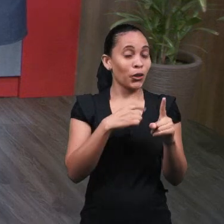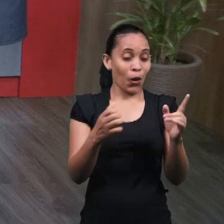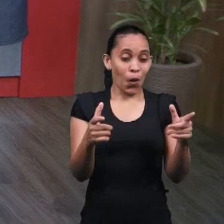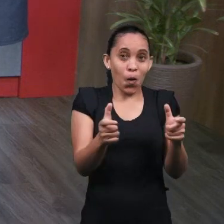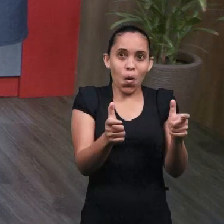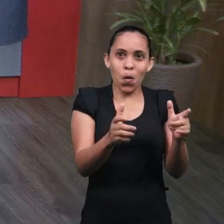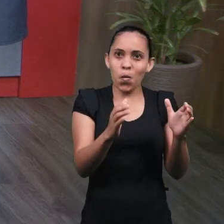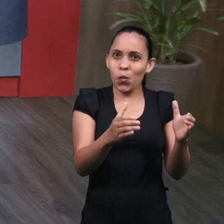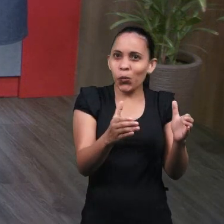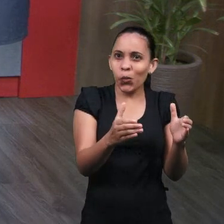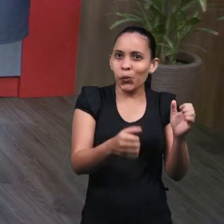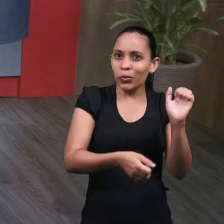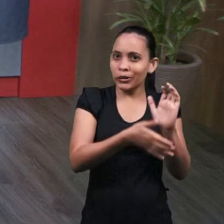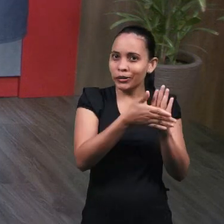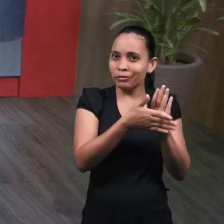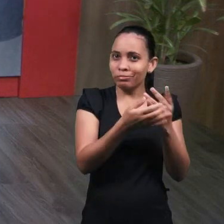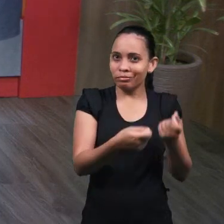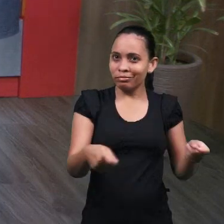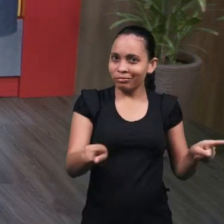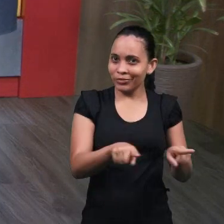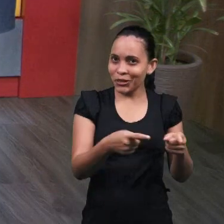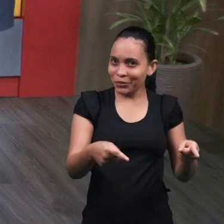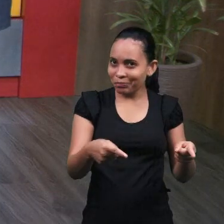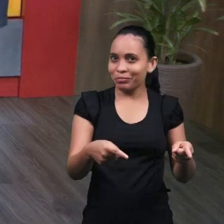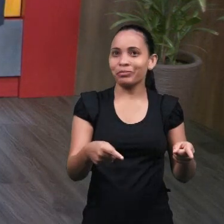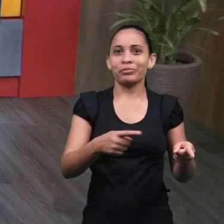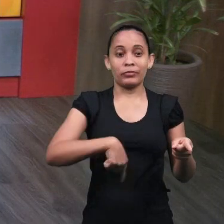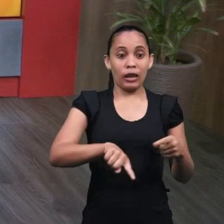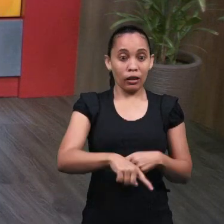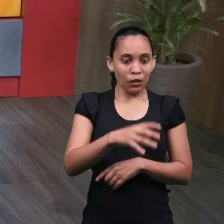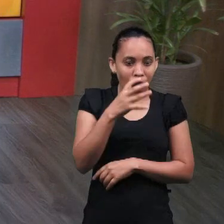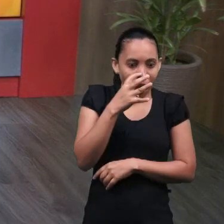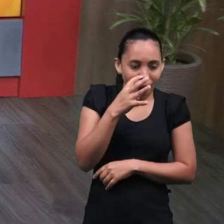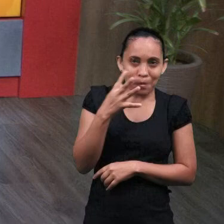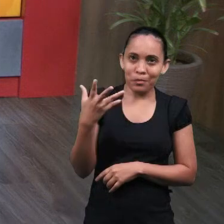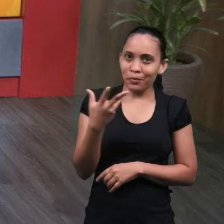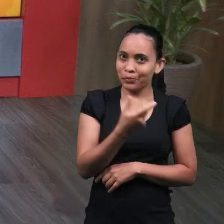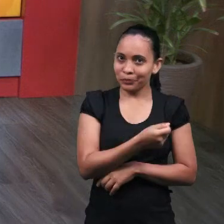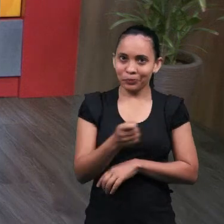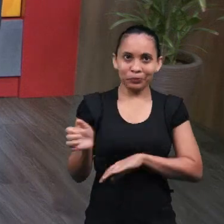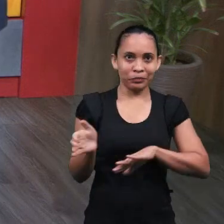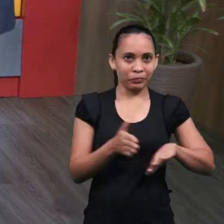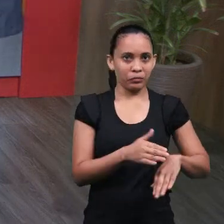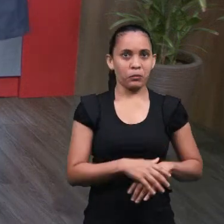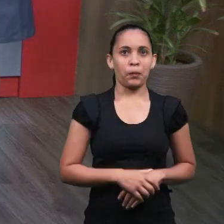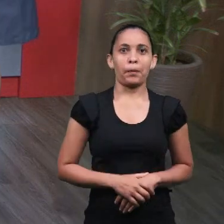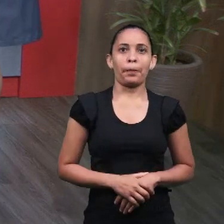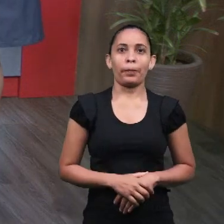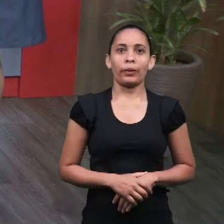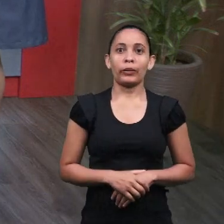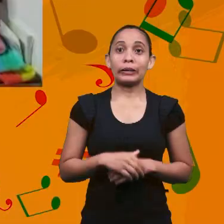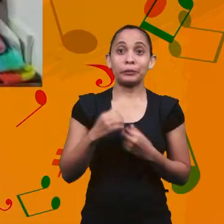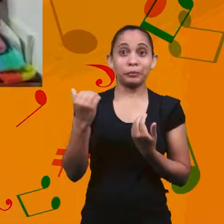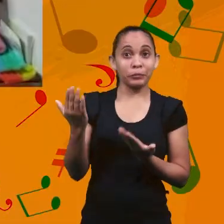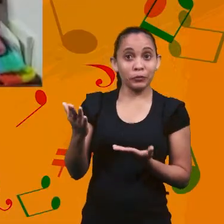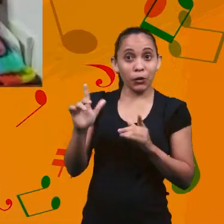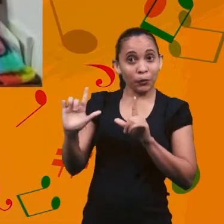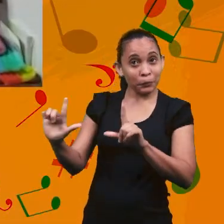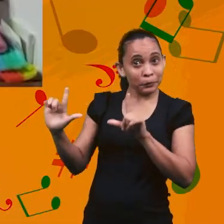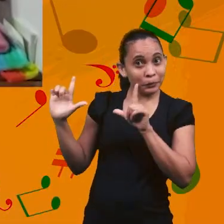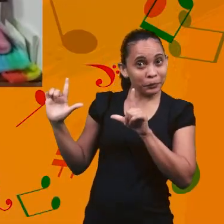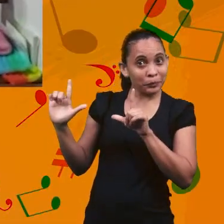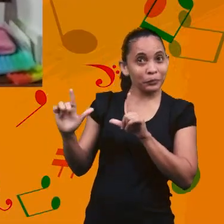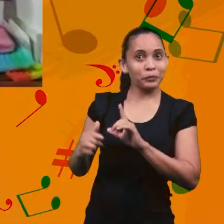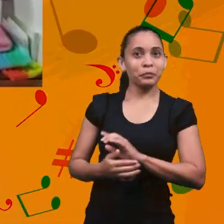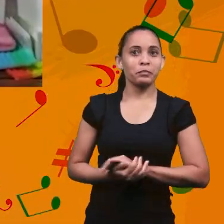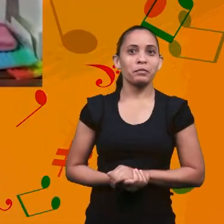développé l'église, une petite bande, elles sont émerveillées avec le résultat. Donc, dans la ville Armação de Búzios, à Rio